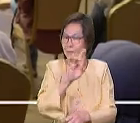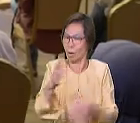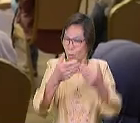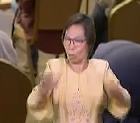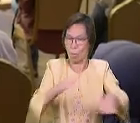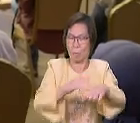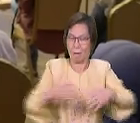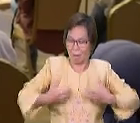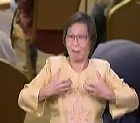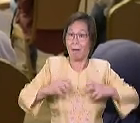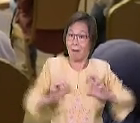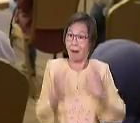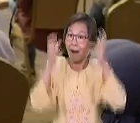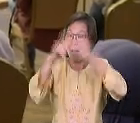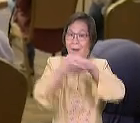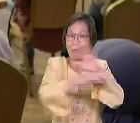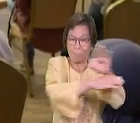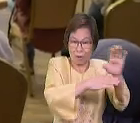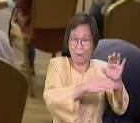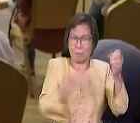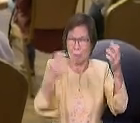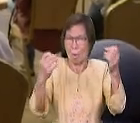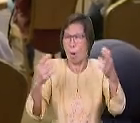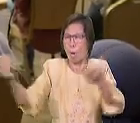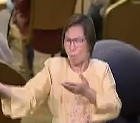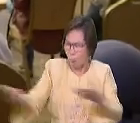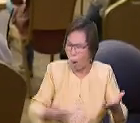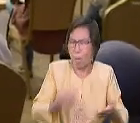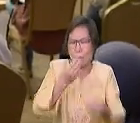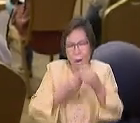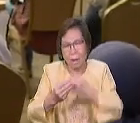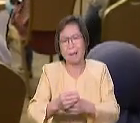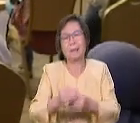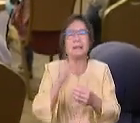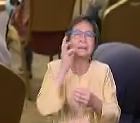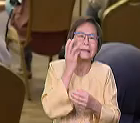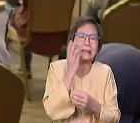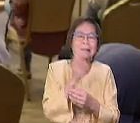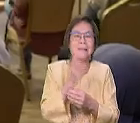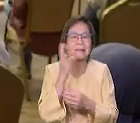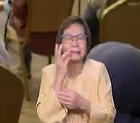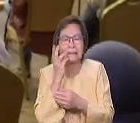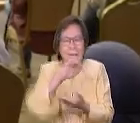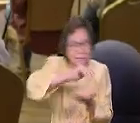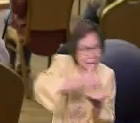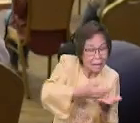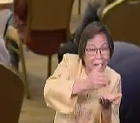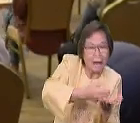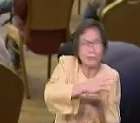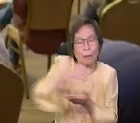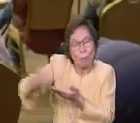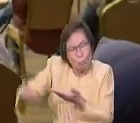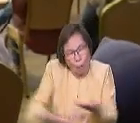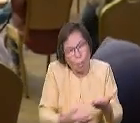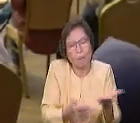saya tengok pada hari ini ramai juga datang membawa makanan, sate, nasi dagang, semua dia beratan dan beraya bersama di